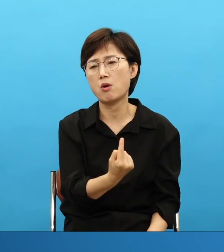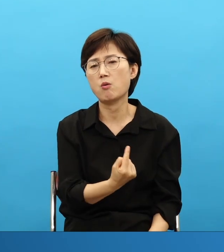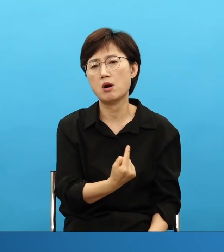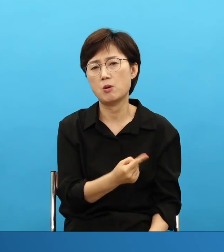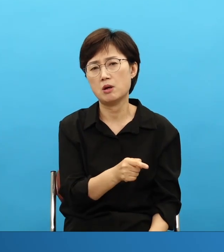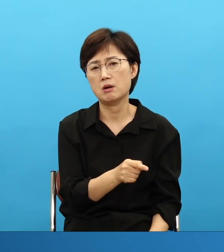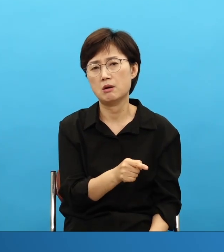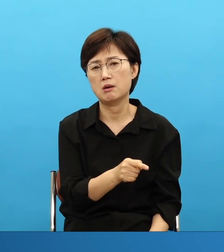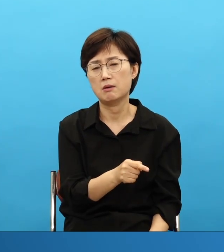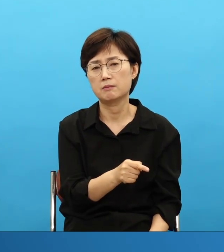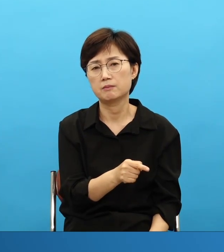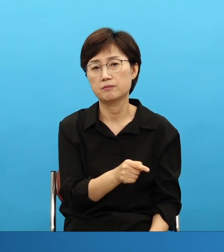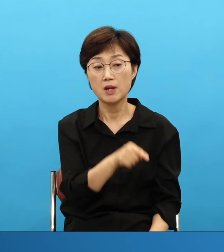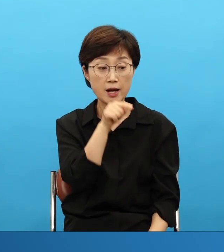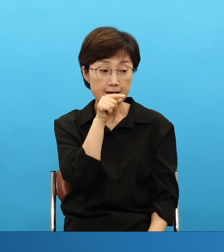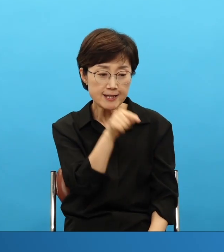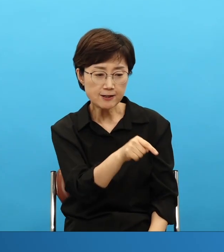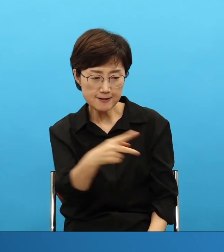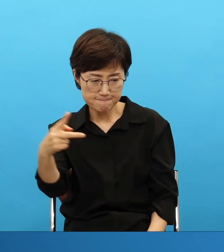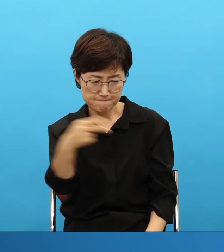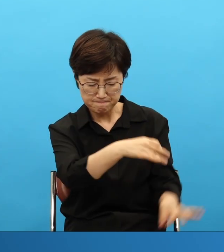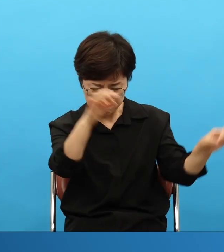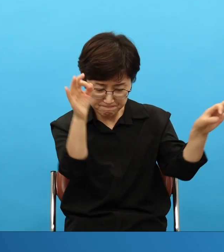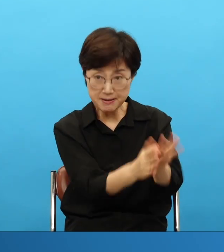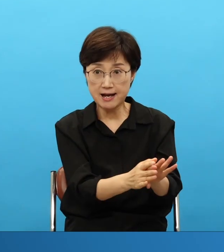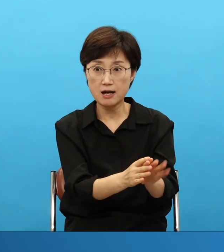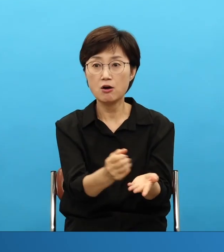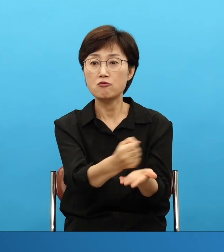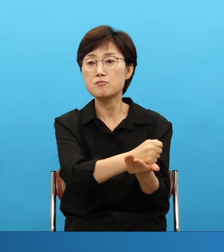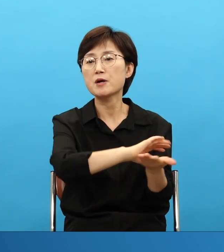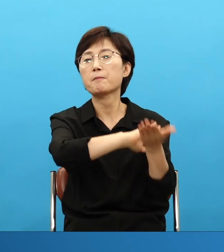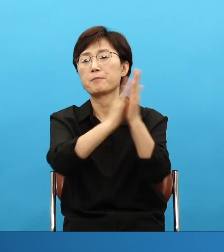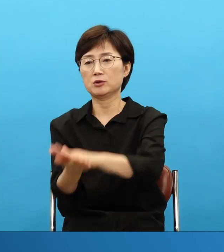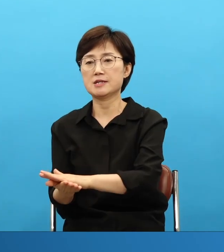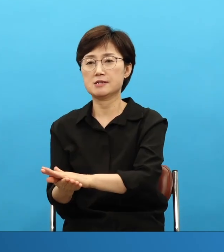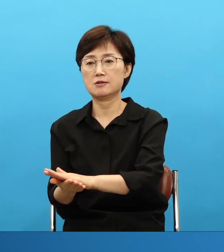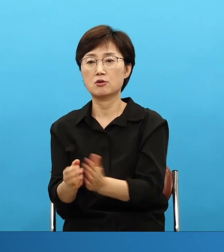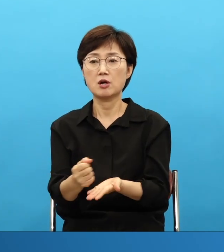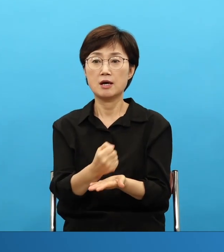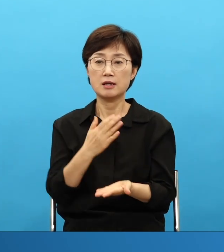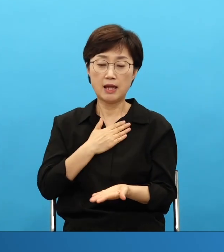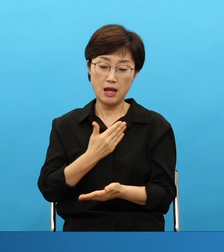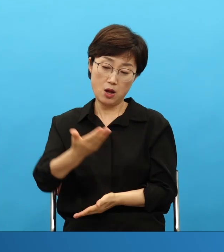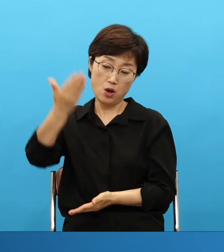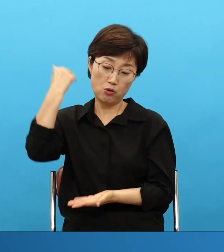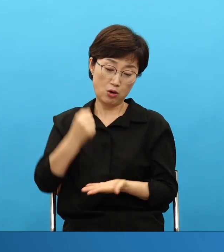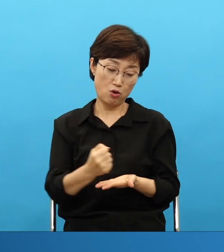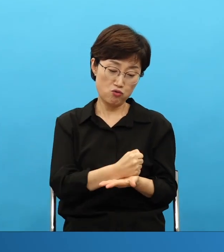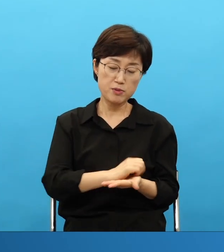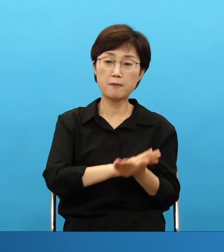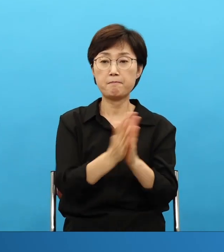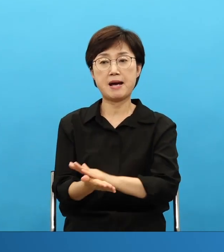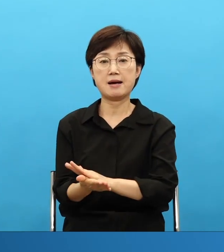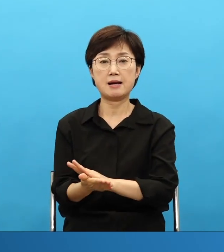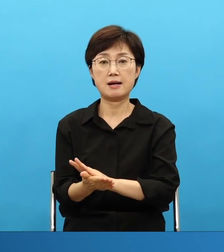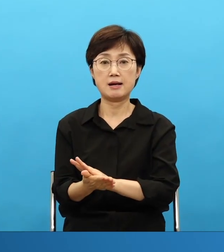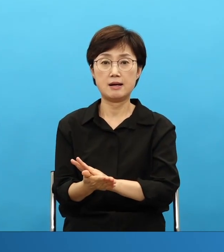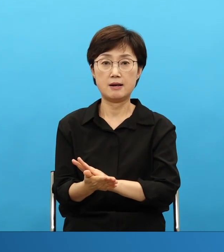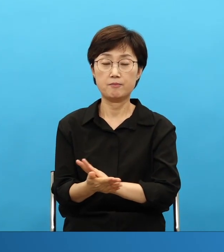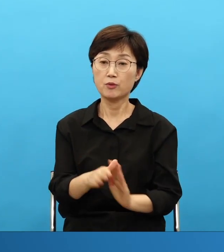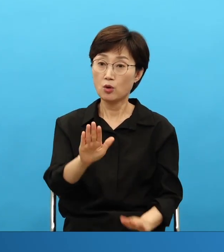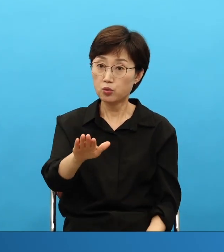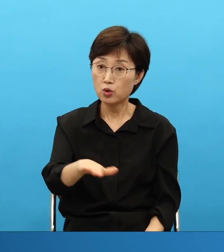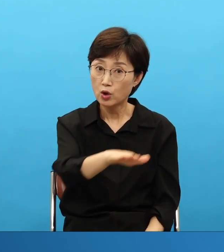없잖아요 이걸 끝내버린 겁니다 그렇게 여러분의 영혼 속에 여러분의 뇌에